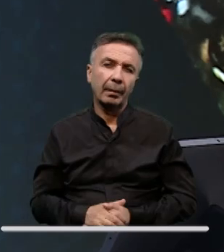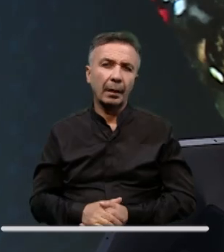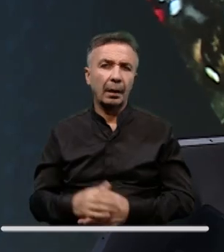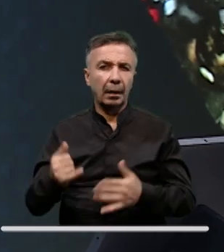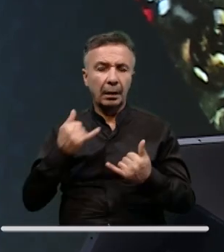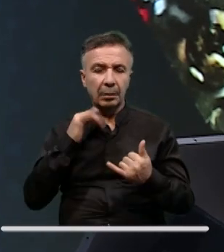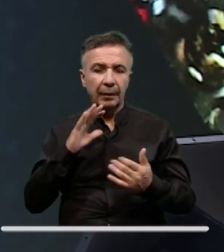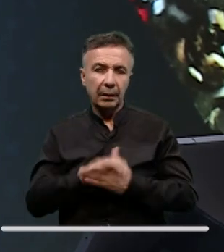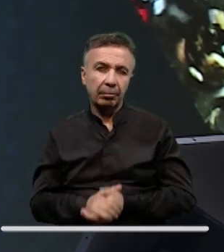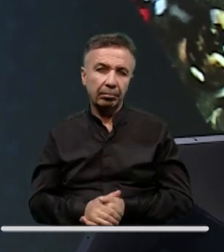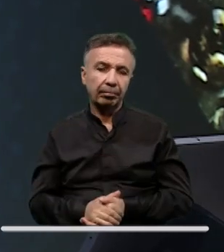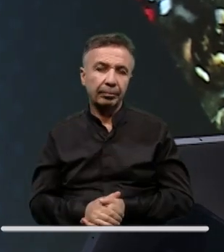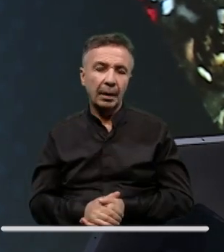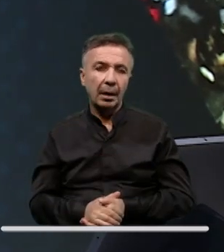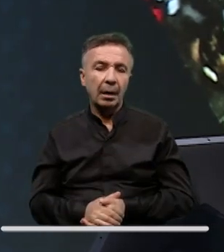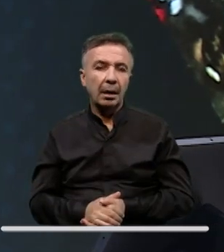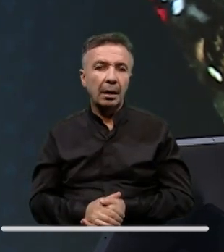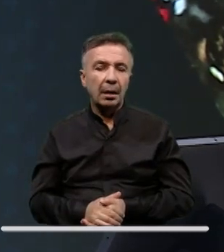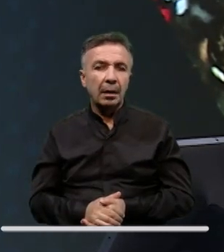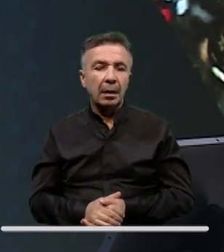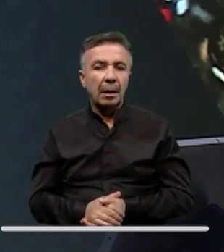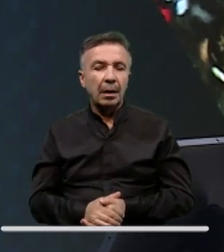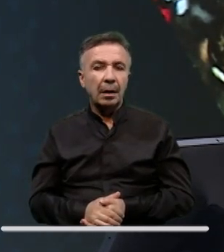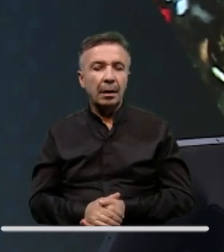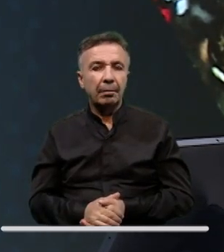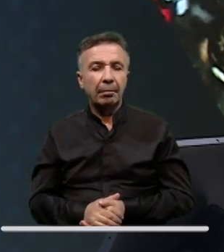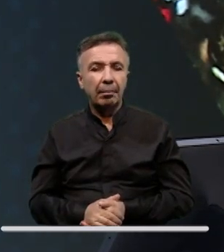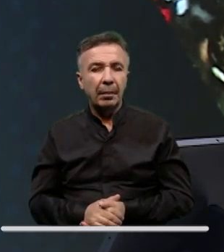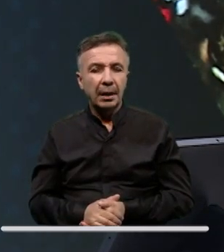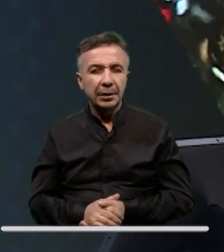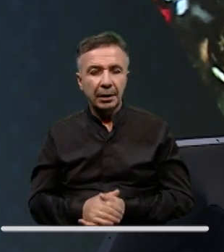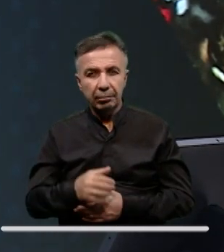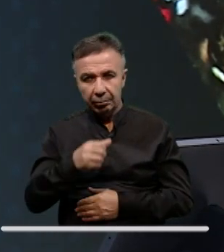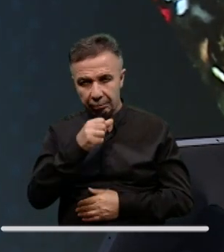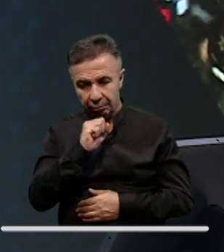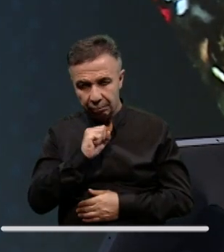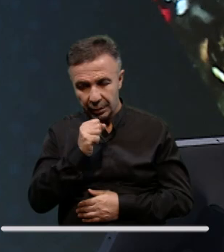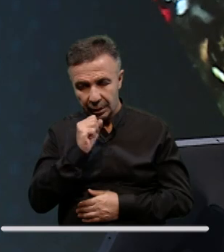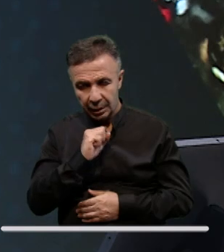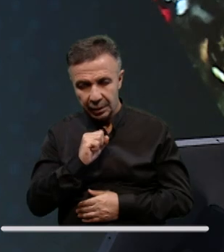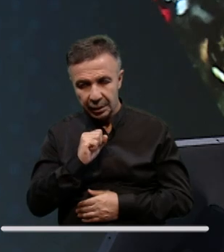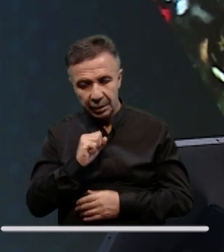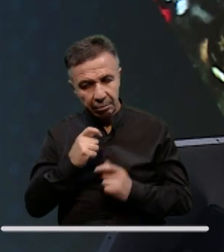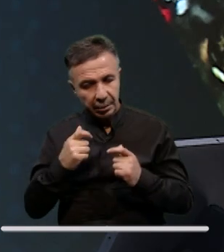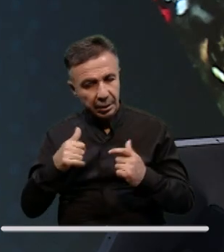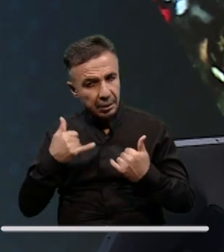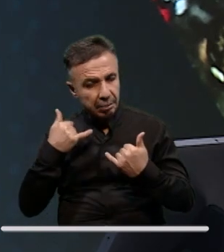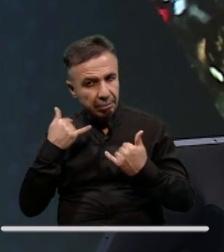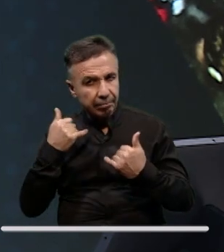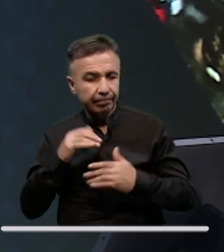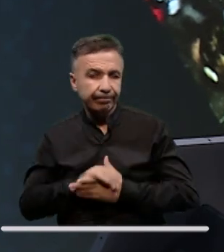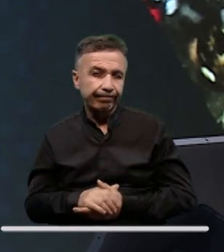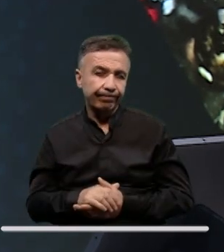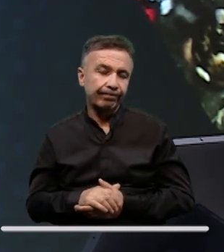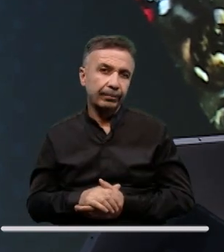bağlantımız daha var Kahramanmaraş'tan Zeynep Hanım telefon hattımızda Alo Alo merhaba İyi yayınlar diliyorum teşekkür